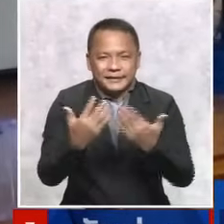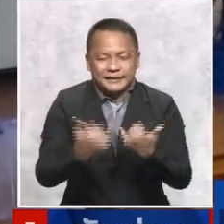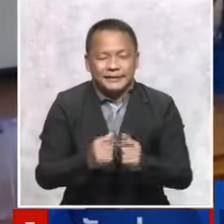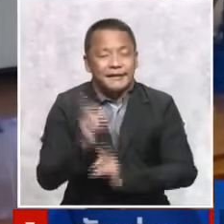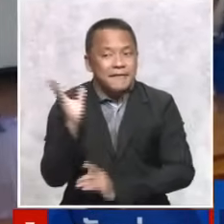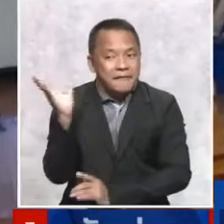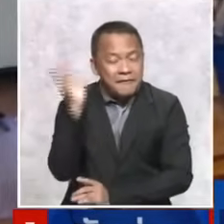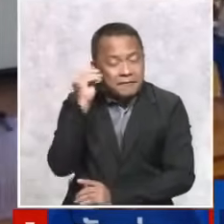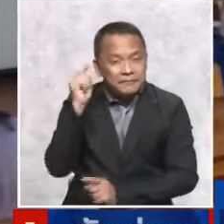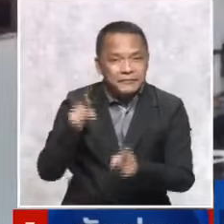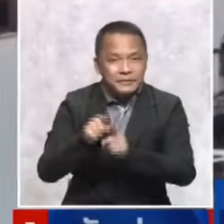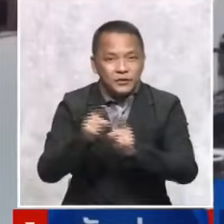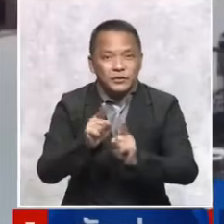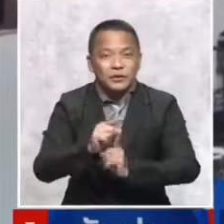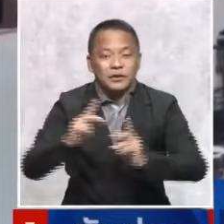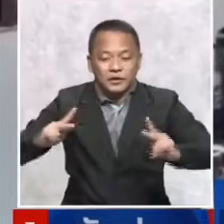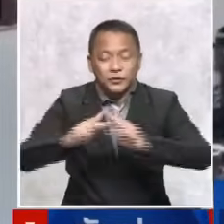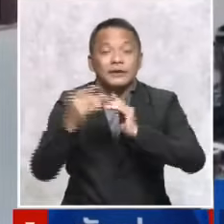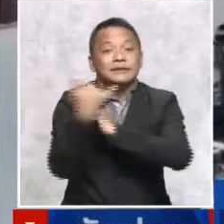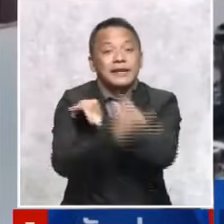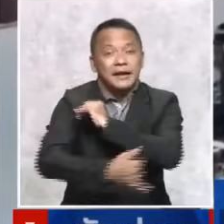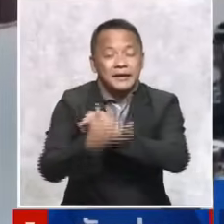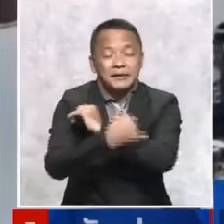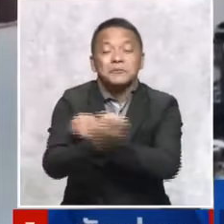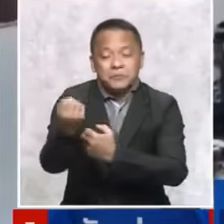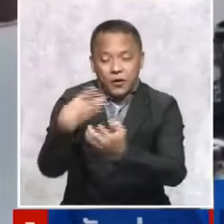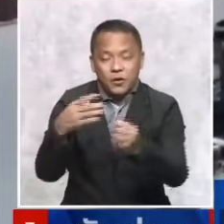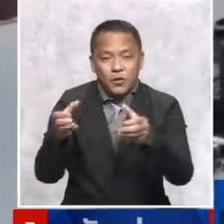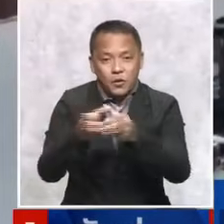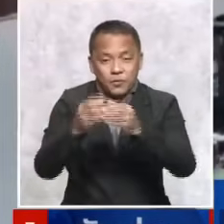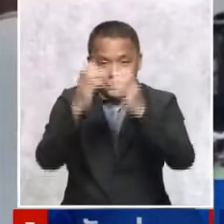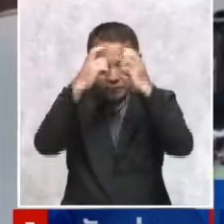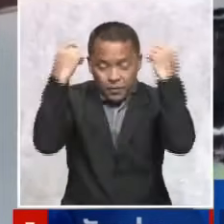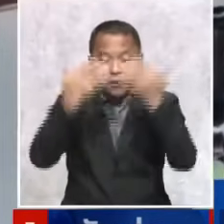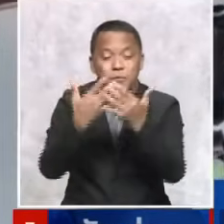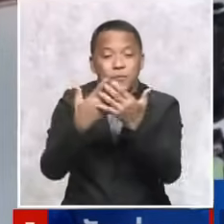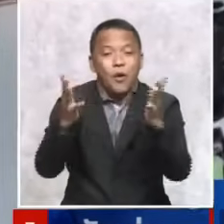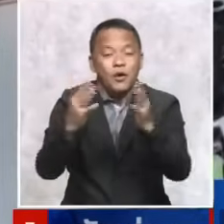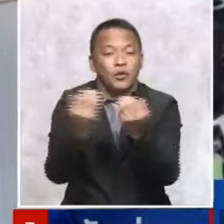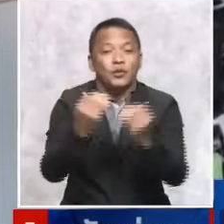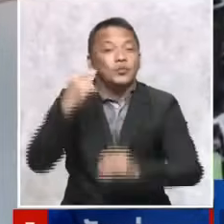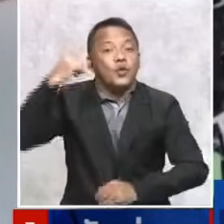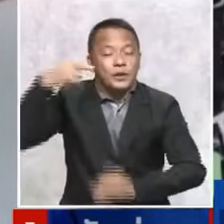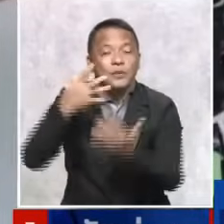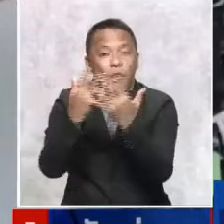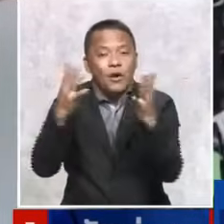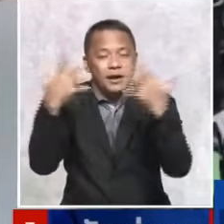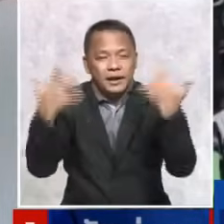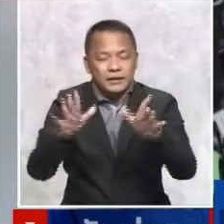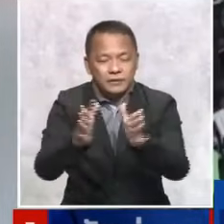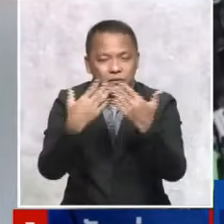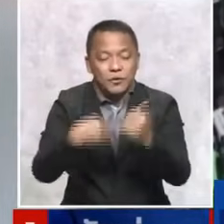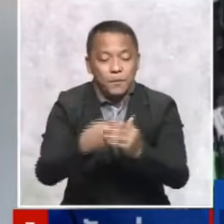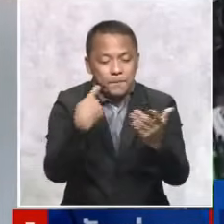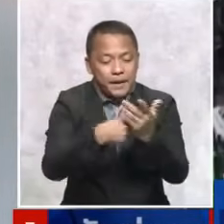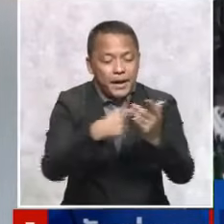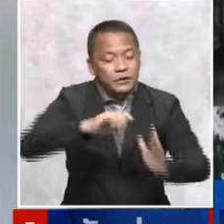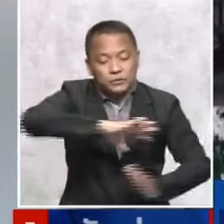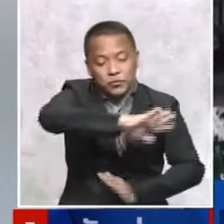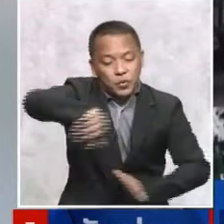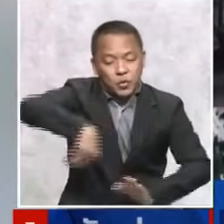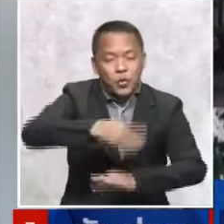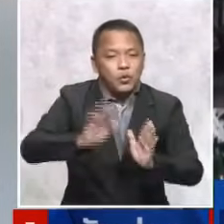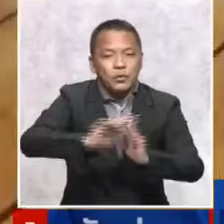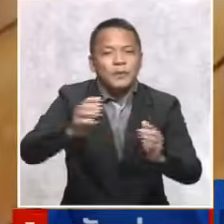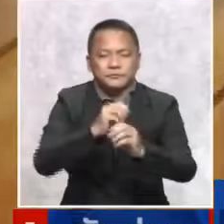ที่ทราบข่าวจากเจ้าหน้าที่กระทรวงการต่างประเทศว่ากลุ่มฮามาสยอมปล่อยตัวลูกสาวของตัวเองแล้วนะคะพร้อมกับตัวประกันคนอื่นๆ